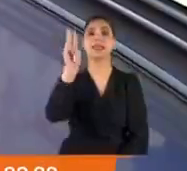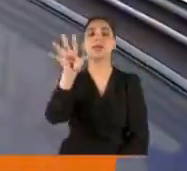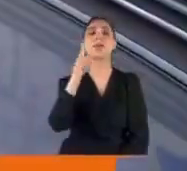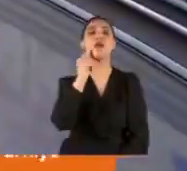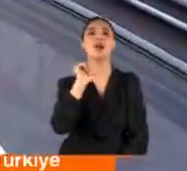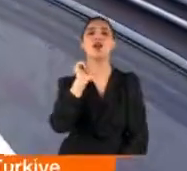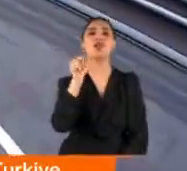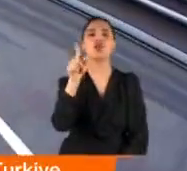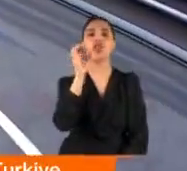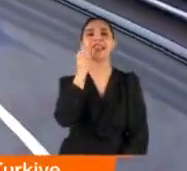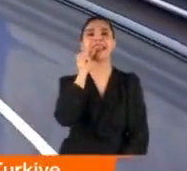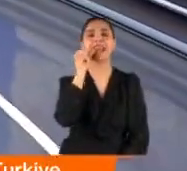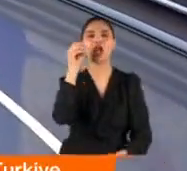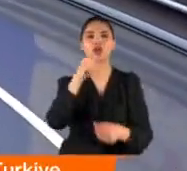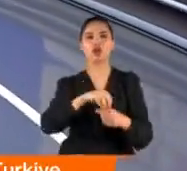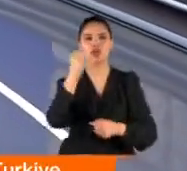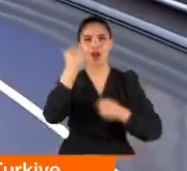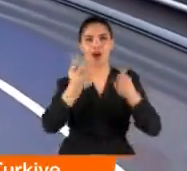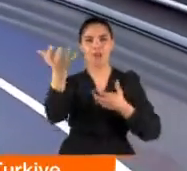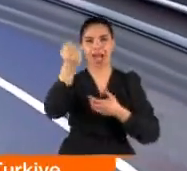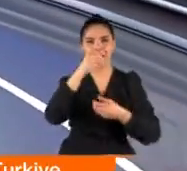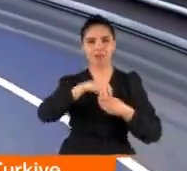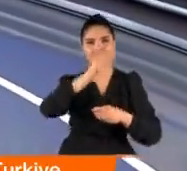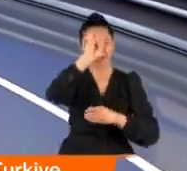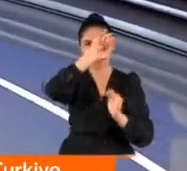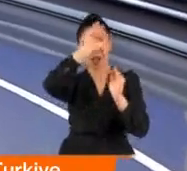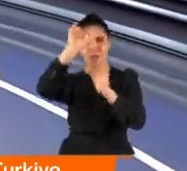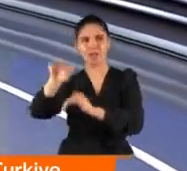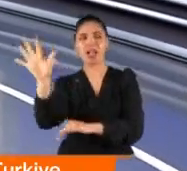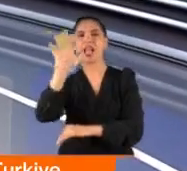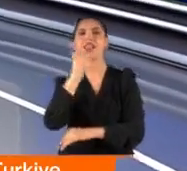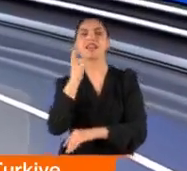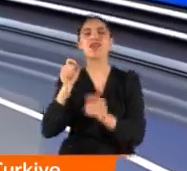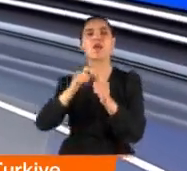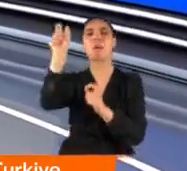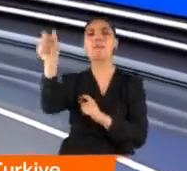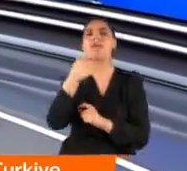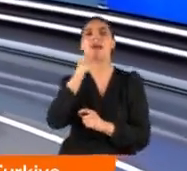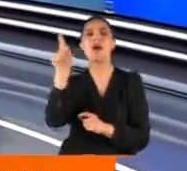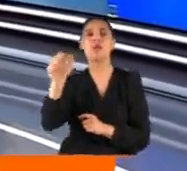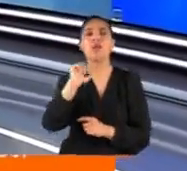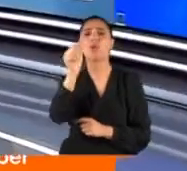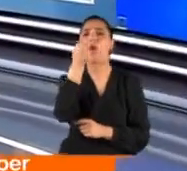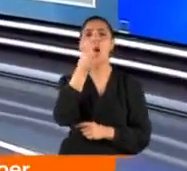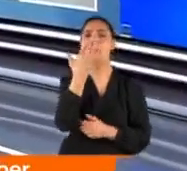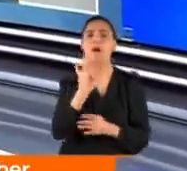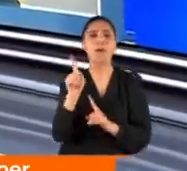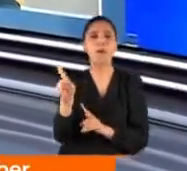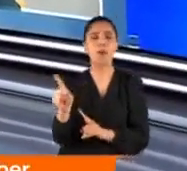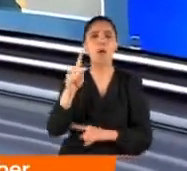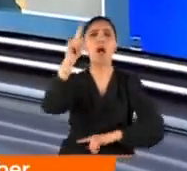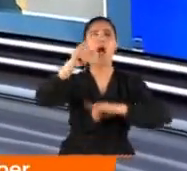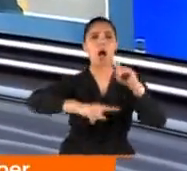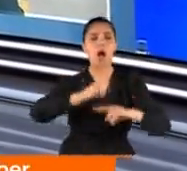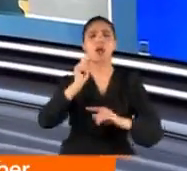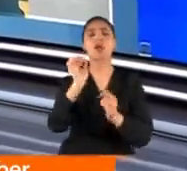25 Mayıs günü Giresun'dan otomobil almak için İstanbul'a gelen 50 yaşındaki Bahtiyar Akçay'dan günlerdir haber alınamıyordu.